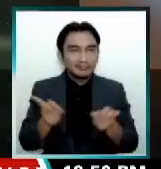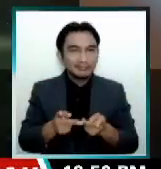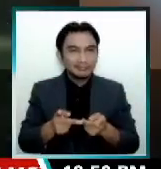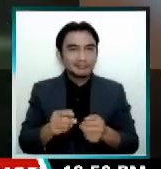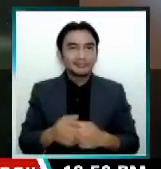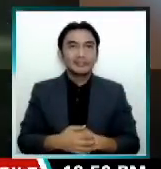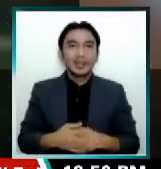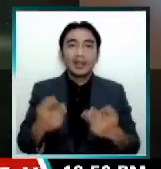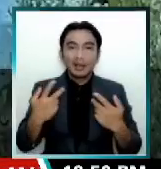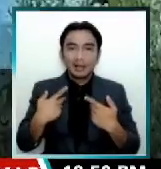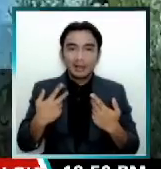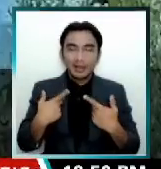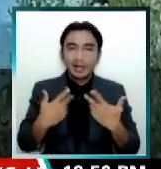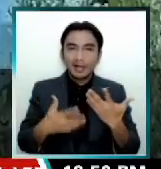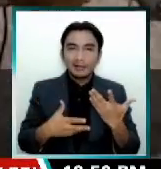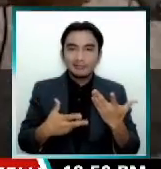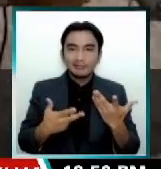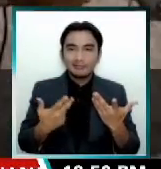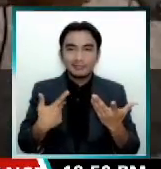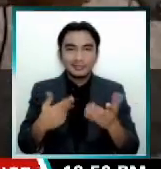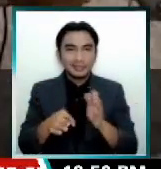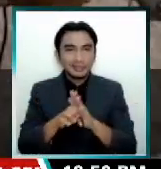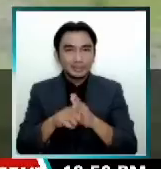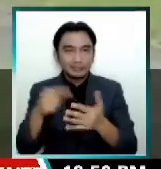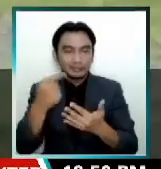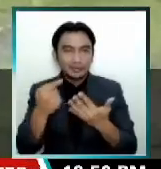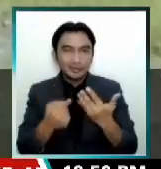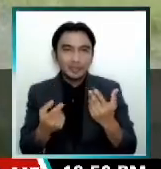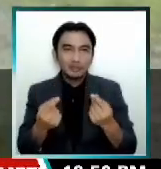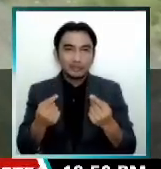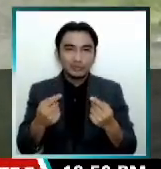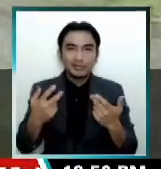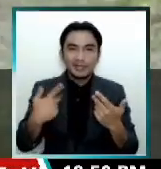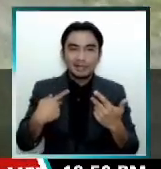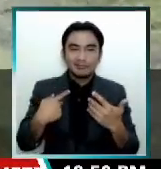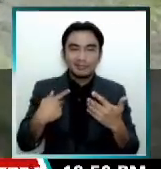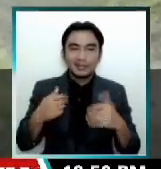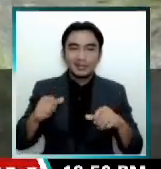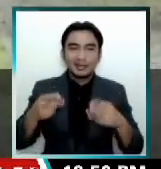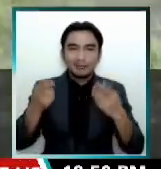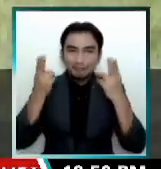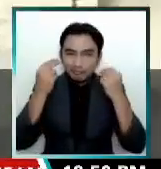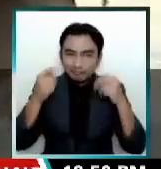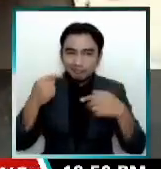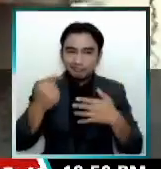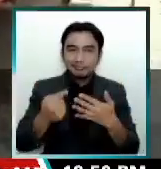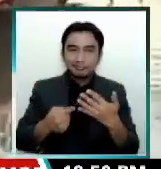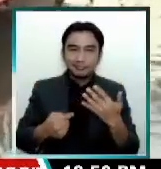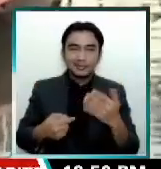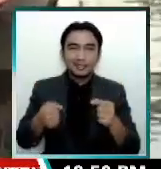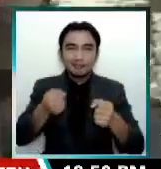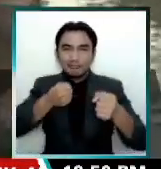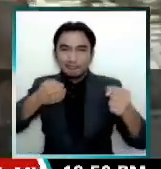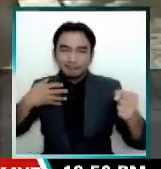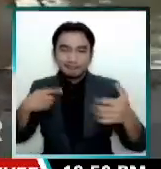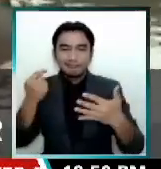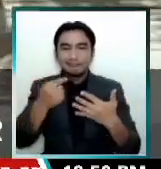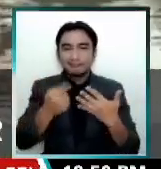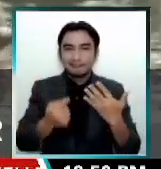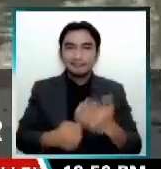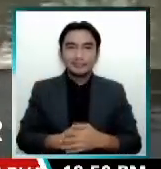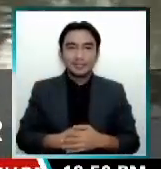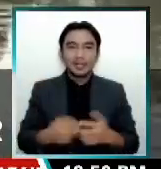din dyang ibang activities gaya ng archery, trekking, horseback riding at ATV. Sa Camarines Sur naman,